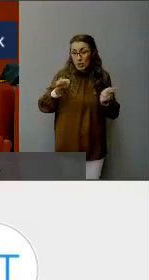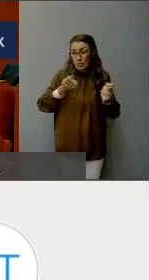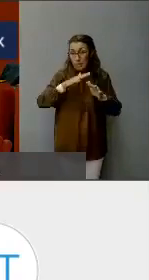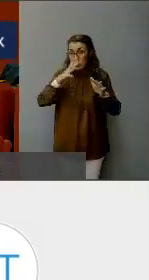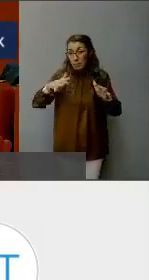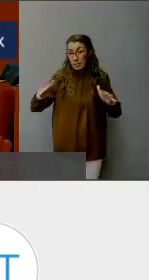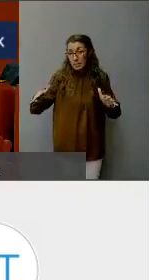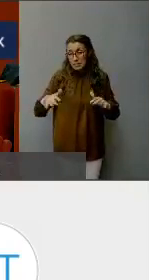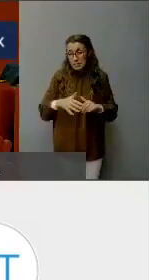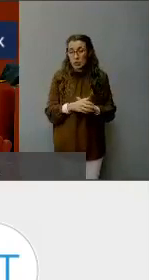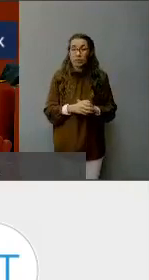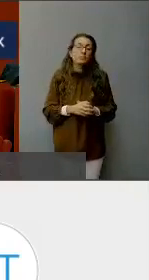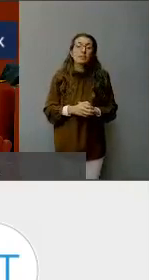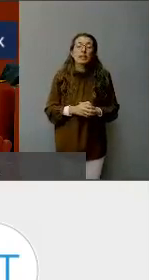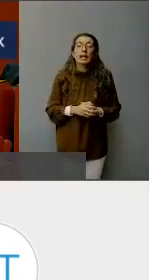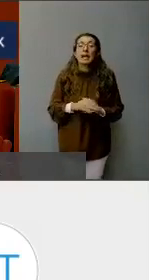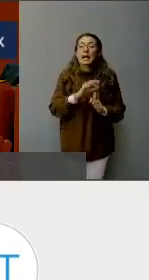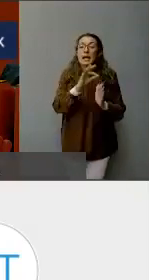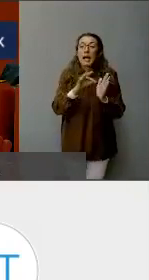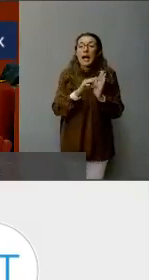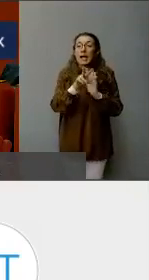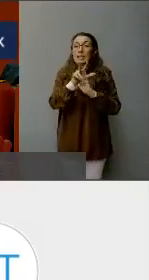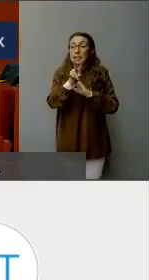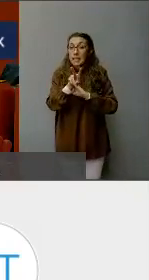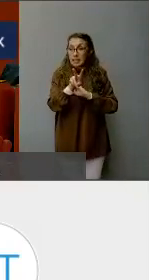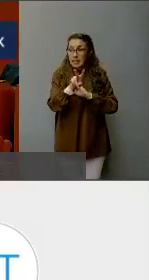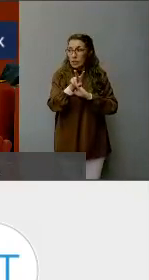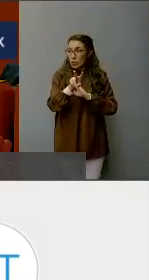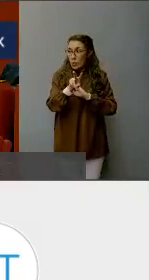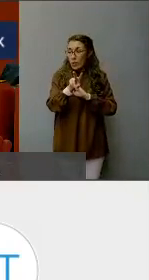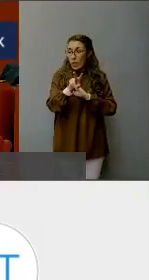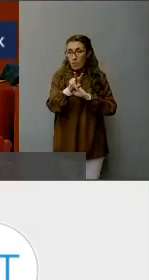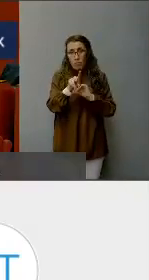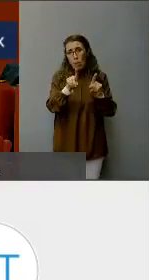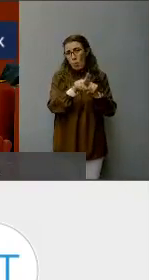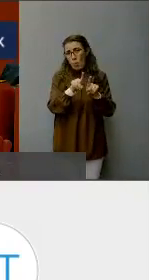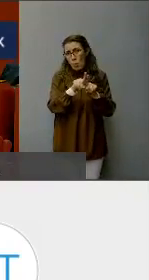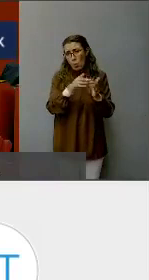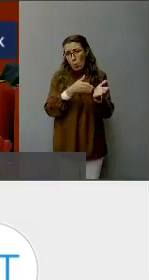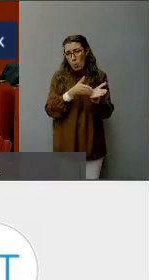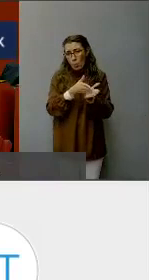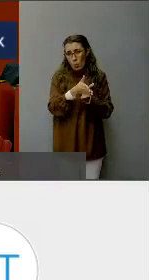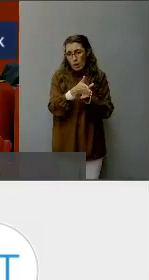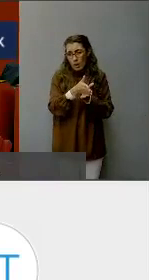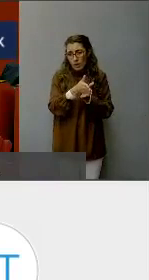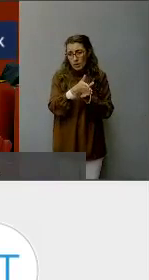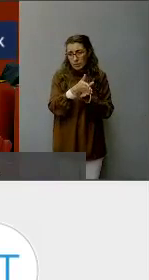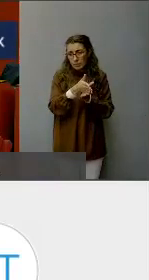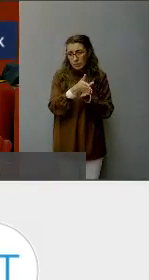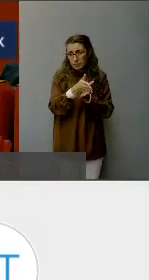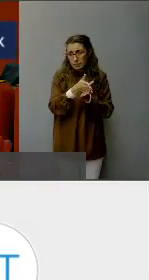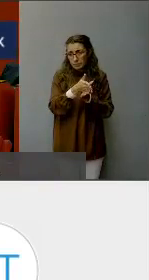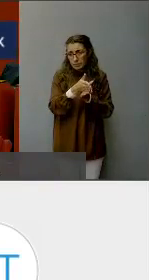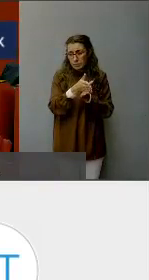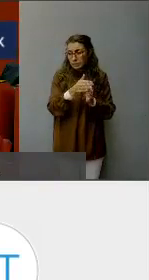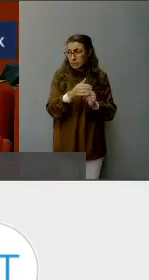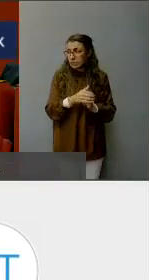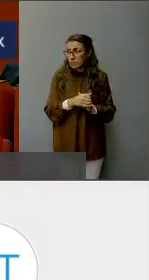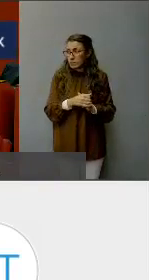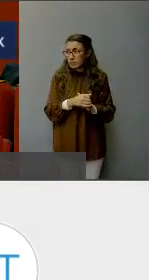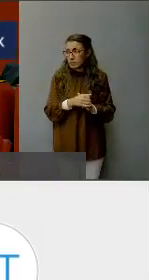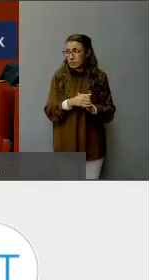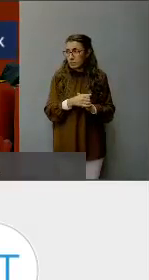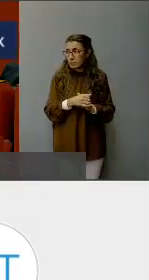il 32 va in questa va in questa direzione anche questo naturalmente fa riferimento a